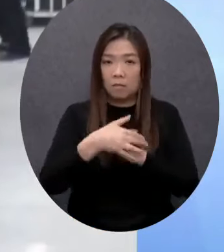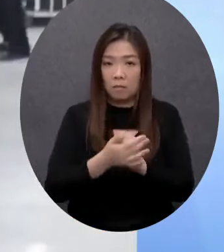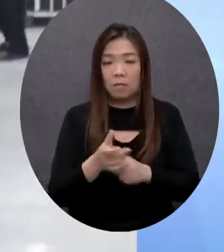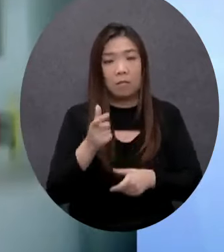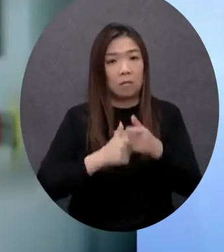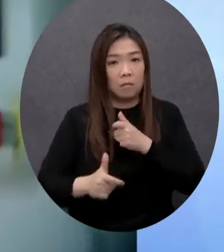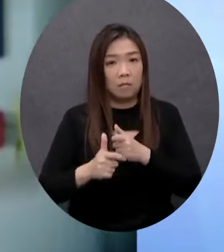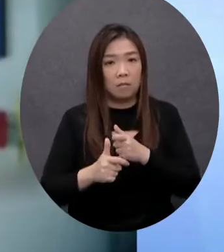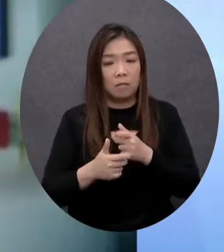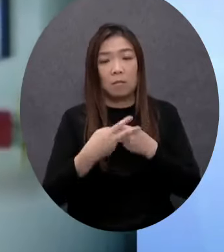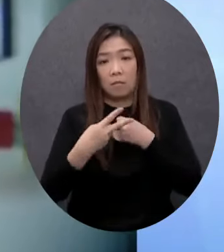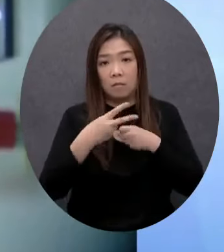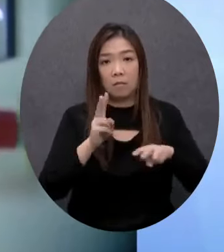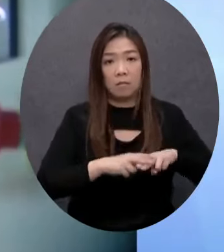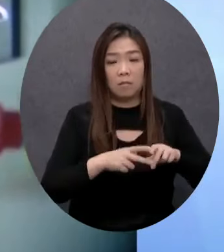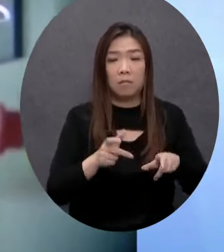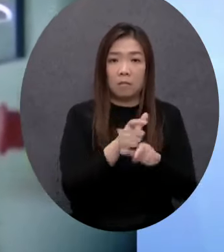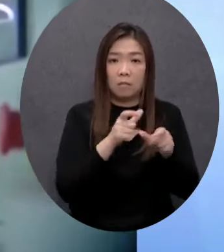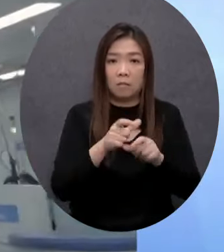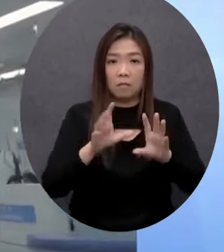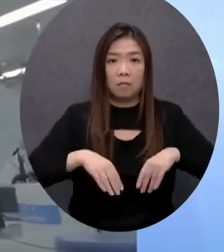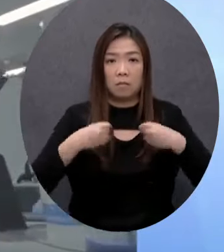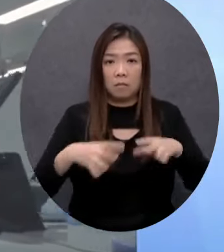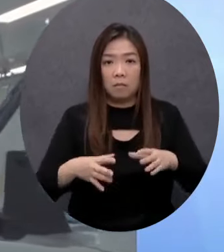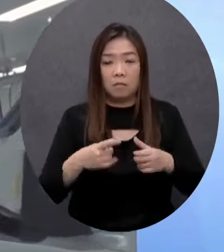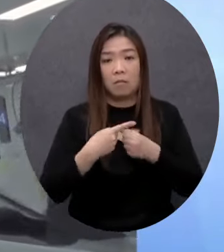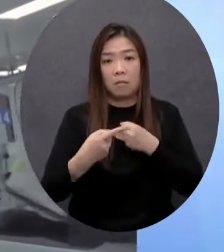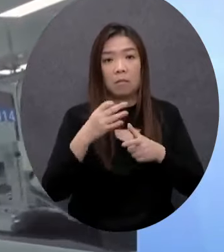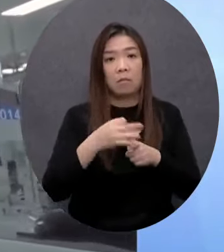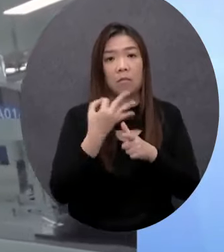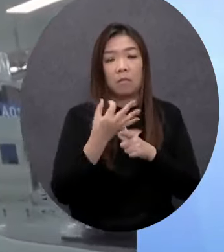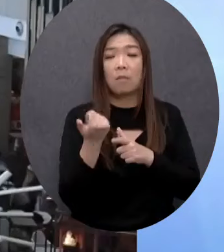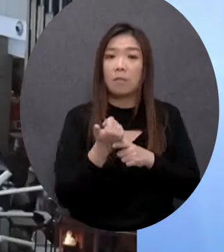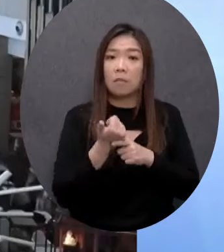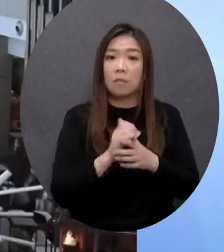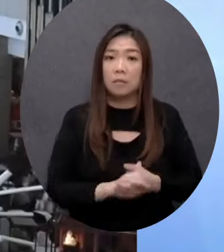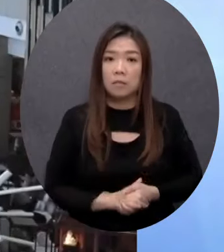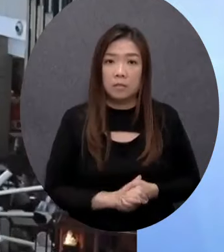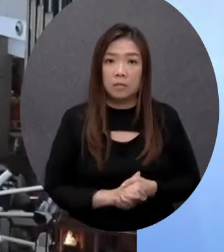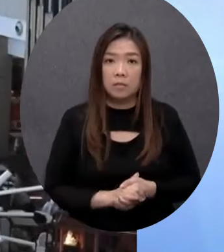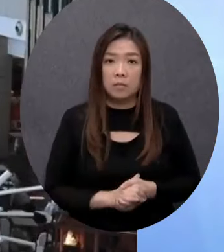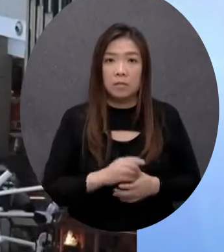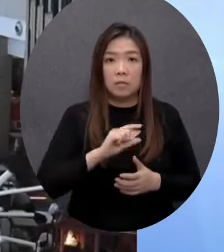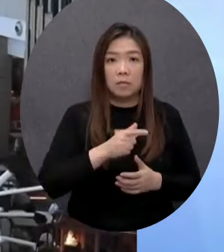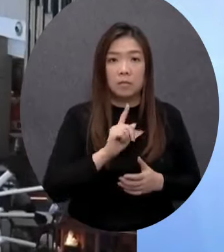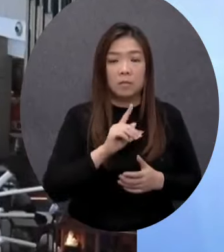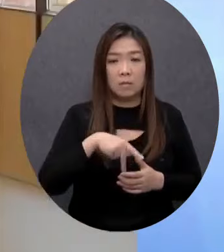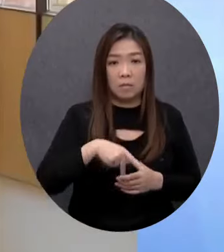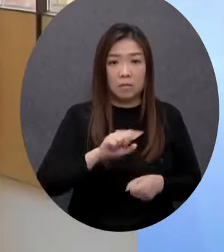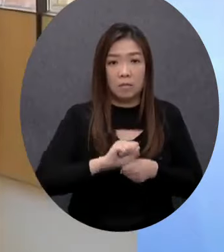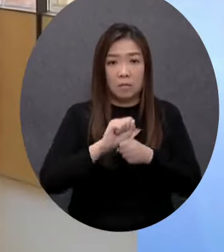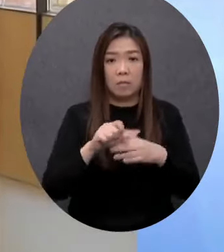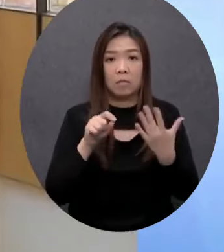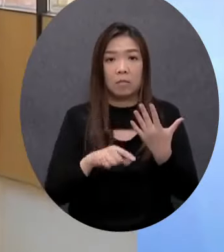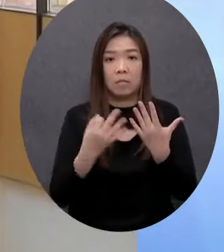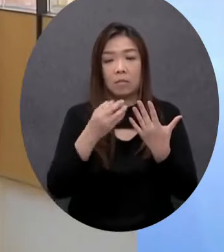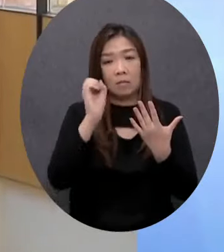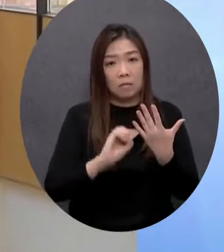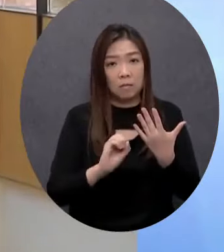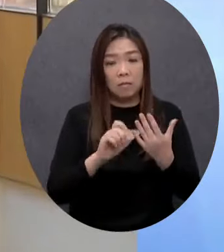地的經濟復甦，就第一季是好的，就它們的 GDP 增長是有 5.3%，